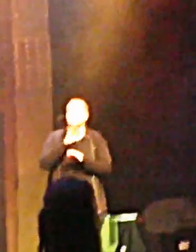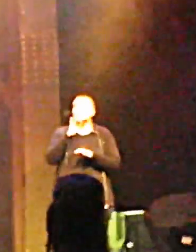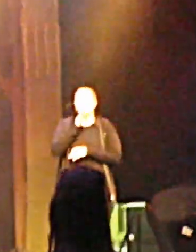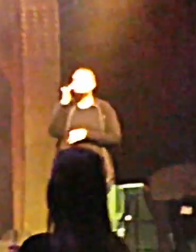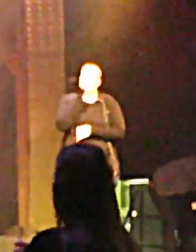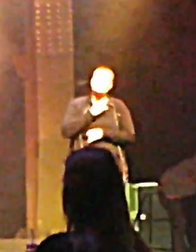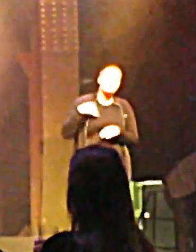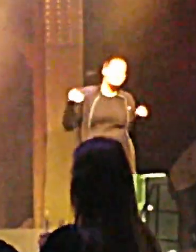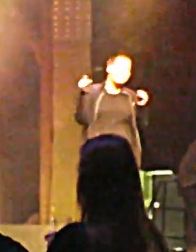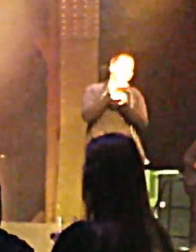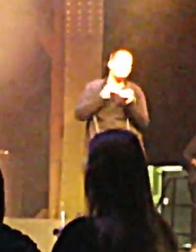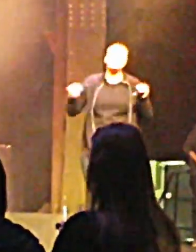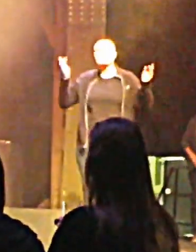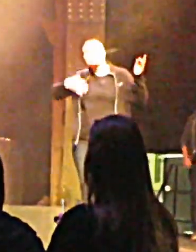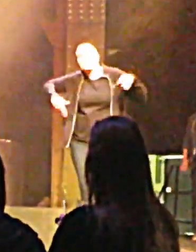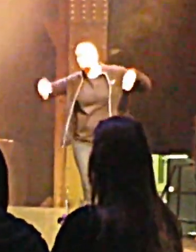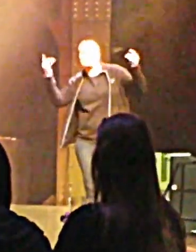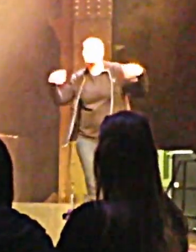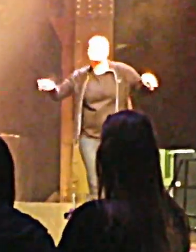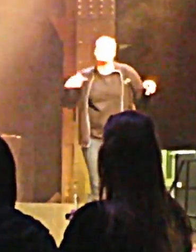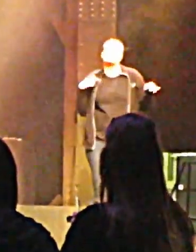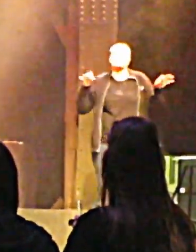Labarababa, startet den Beat.